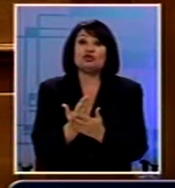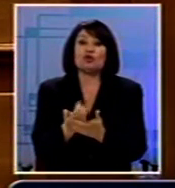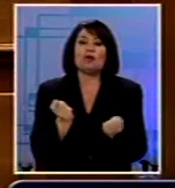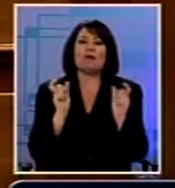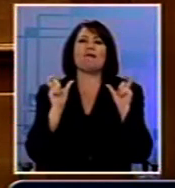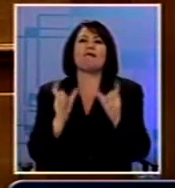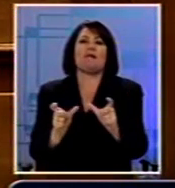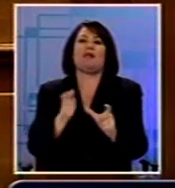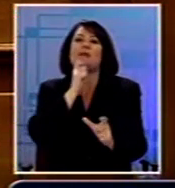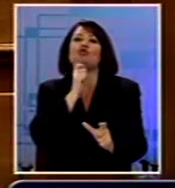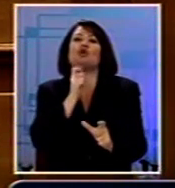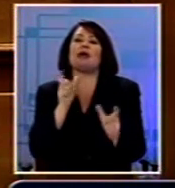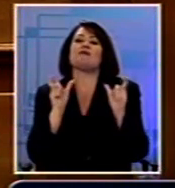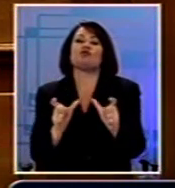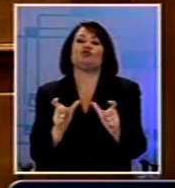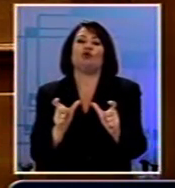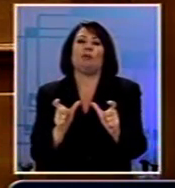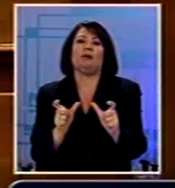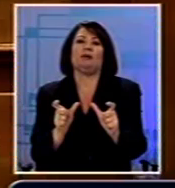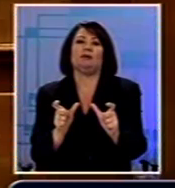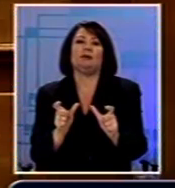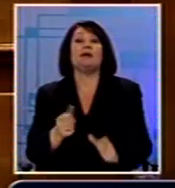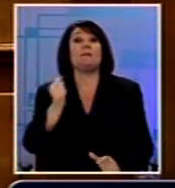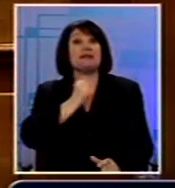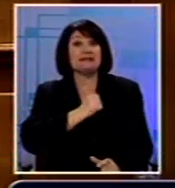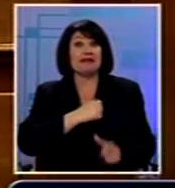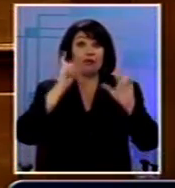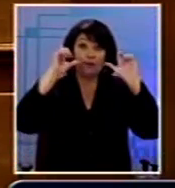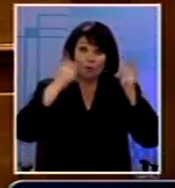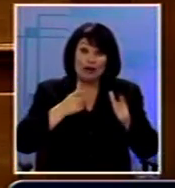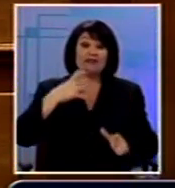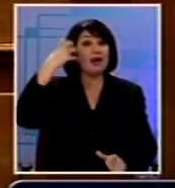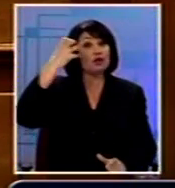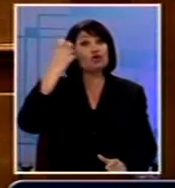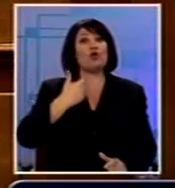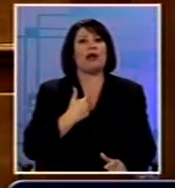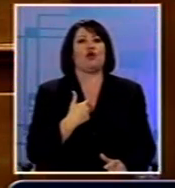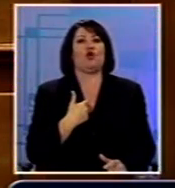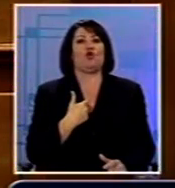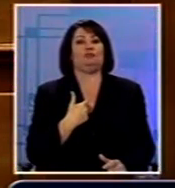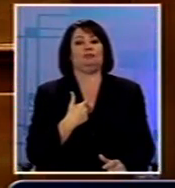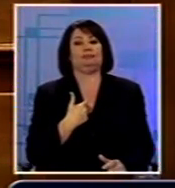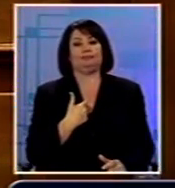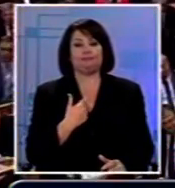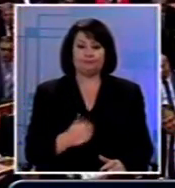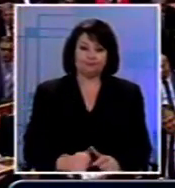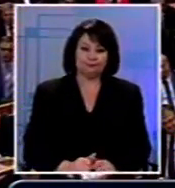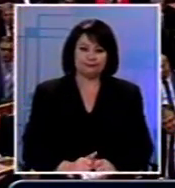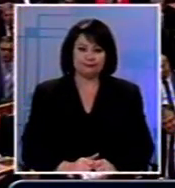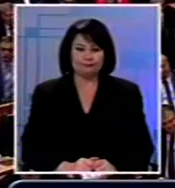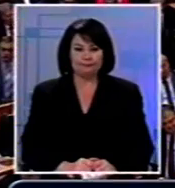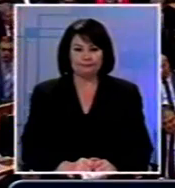εναντίον ενός δημοσιογράφου, γιατί εμείς πιστεύουμε και στη δημοκρατία και το εννοούμε όταν το λέμε, κυρίες και κύριοι συνάδελφοι.